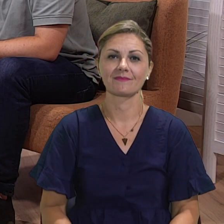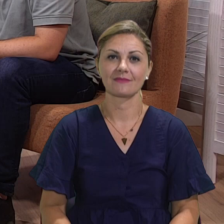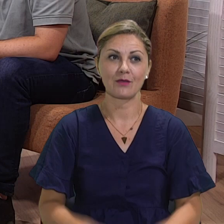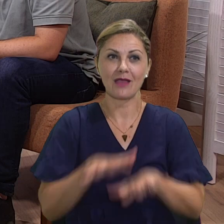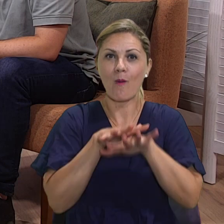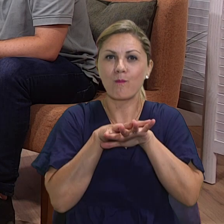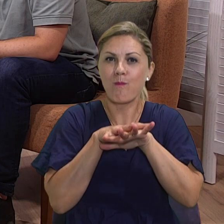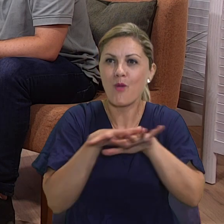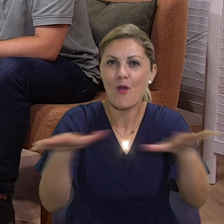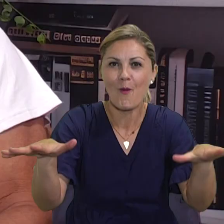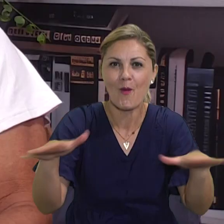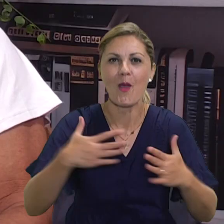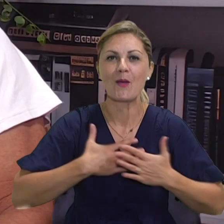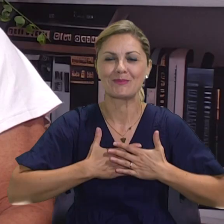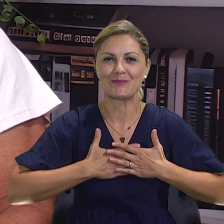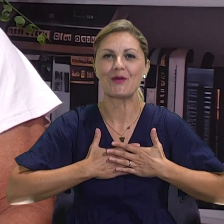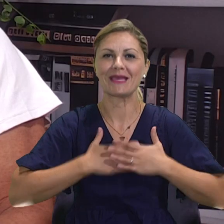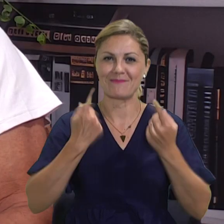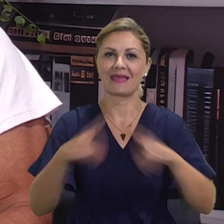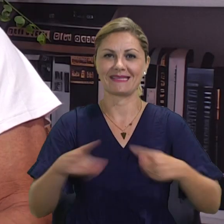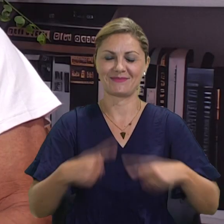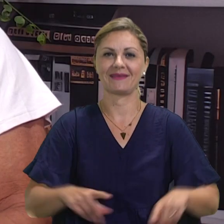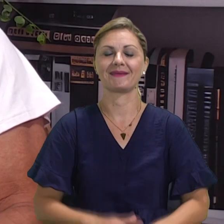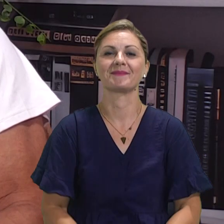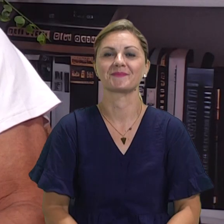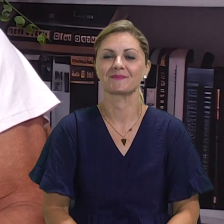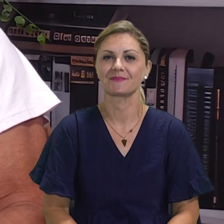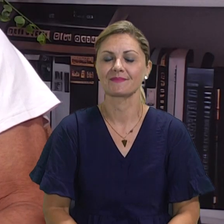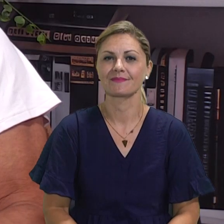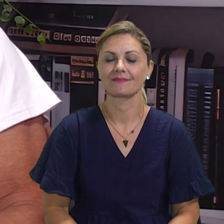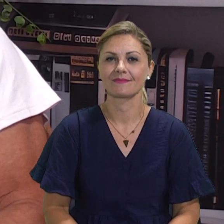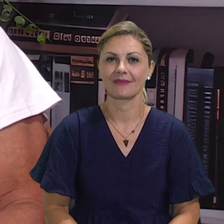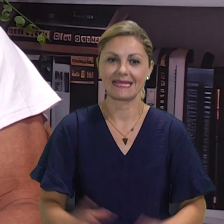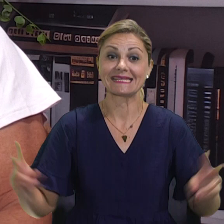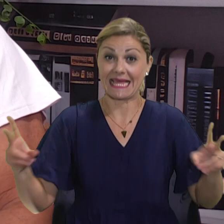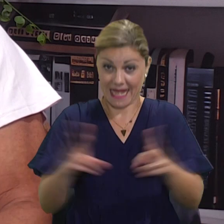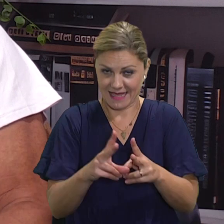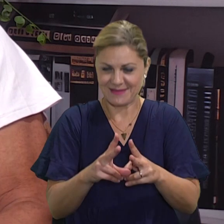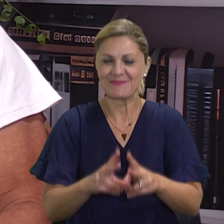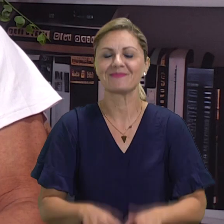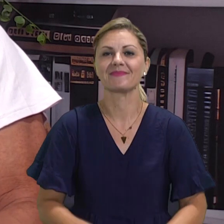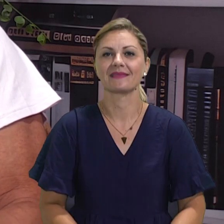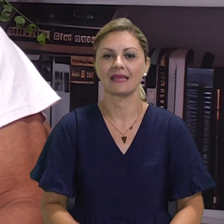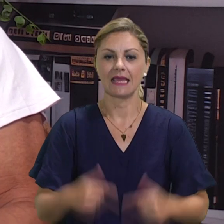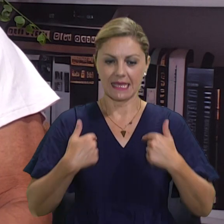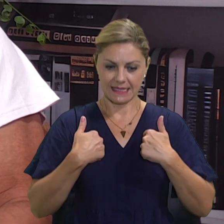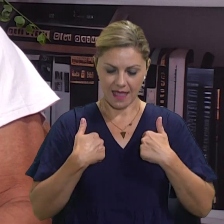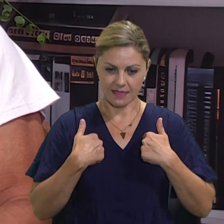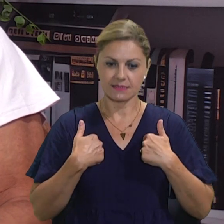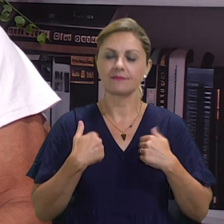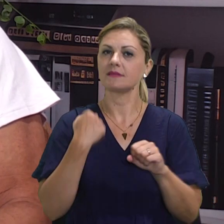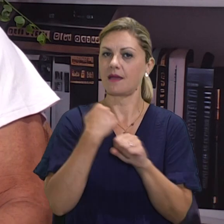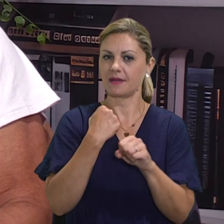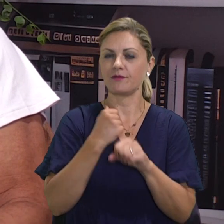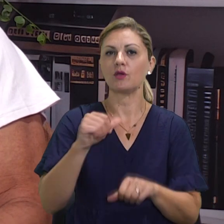je stavio i moj tekst jedan u podlozi neko i tako dalje. Da vam skratim tu priču,